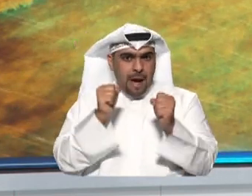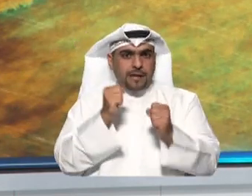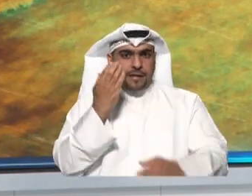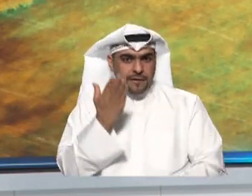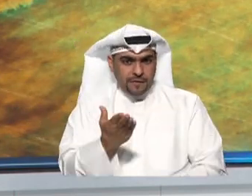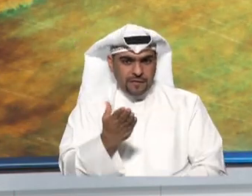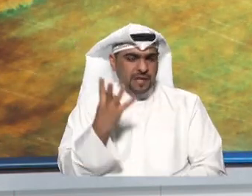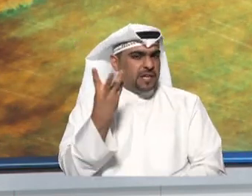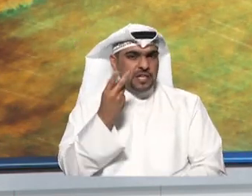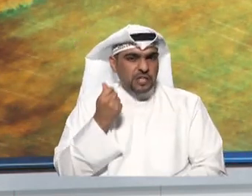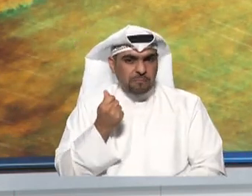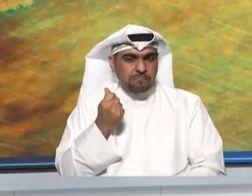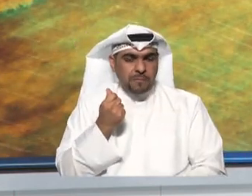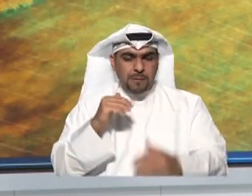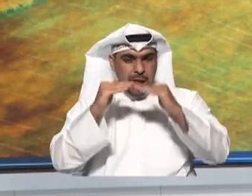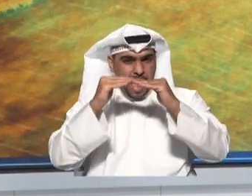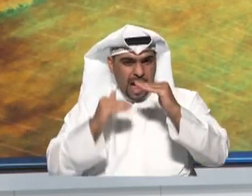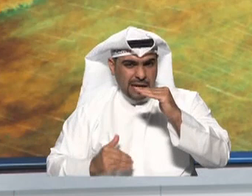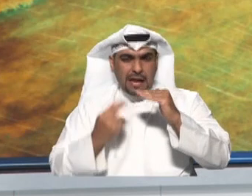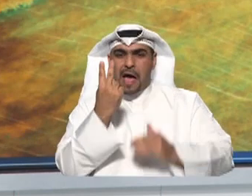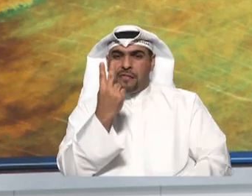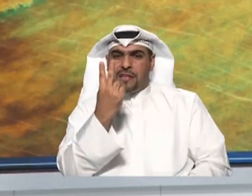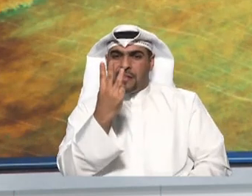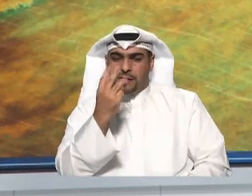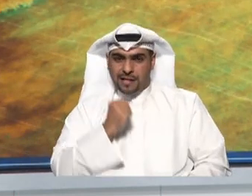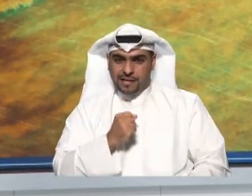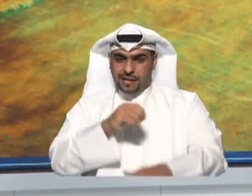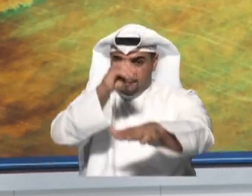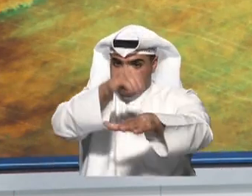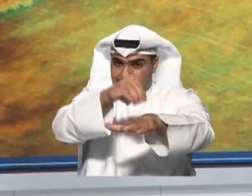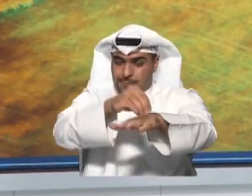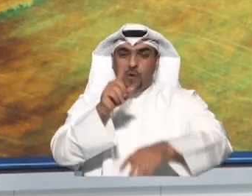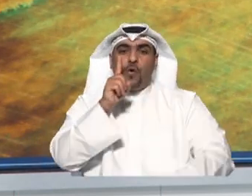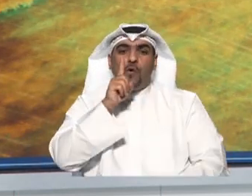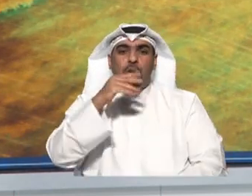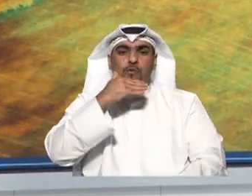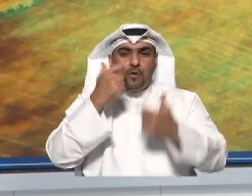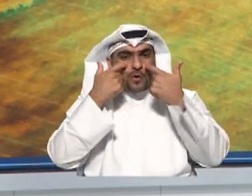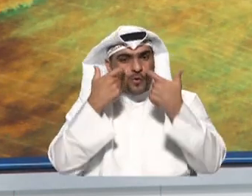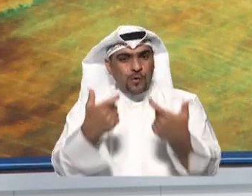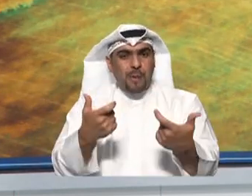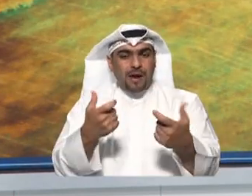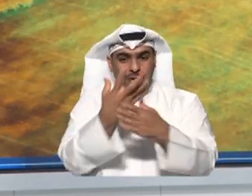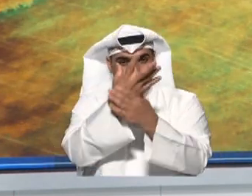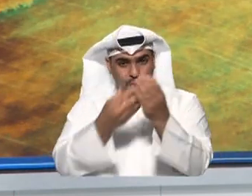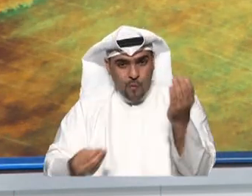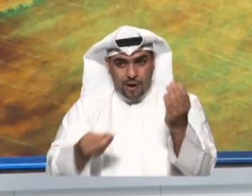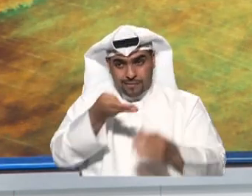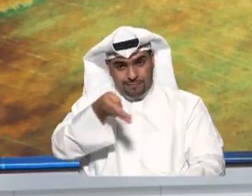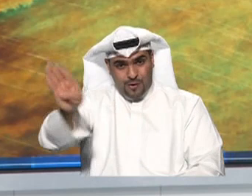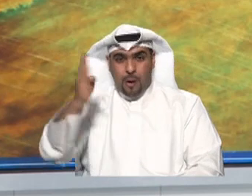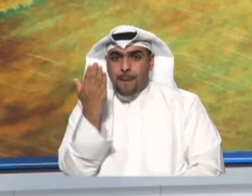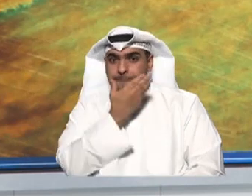بحول درجتين إلى 3 درجات مئوية. أيضا ننصح أولياء الأمور في صباح يوم الغد أن يعطون عيالهم الصغار خاصة قبل لا يروحوا